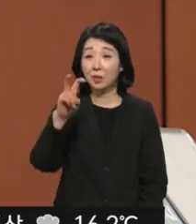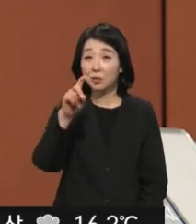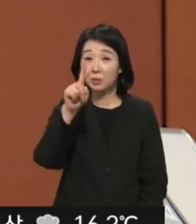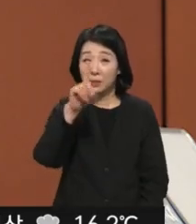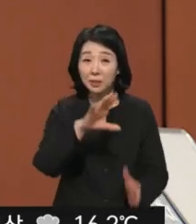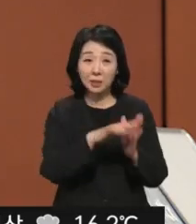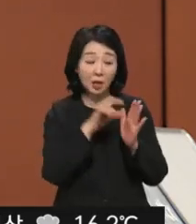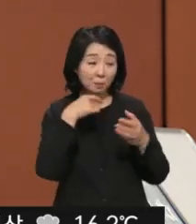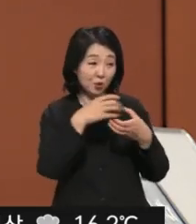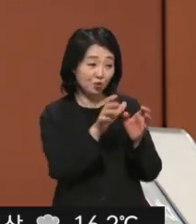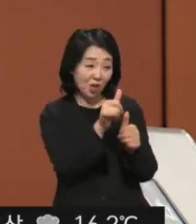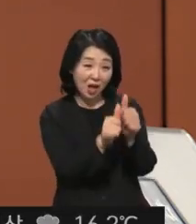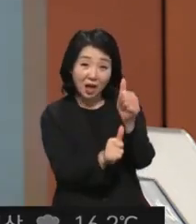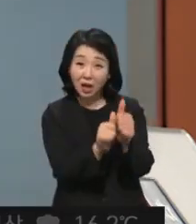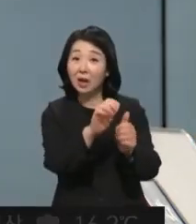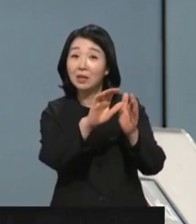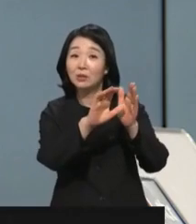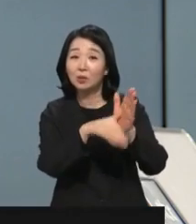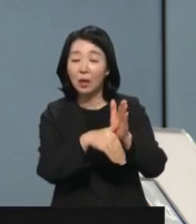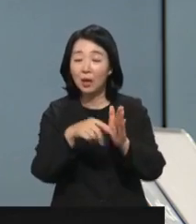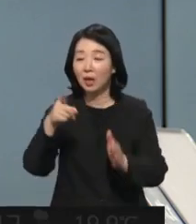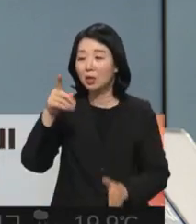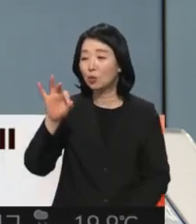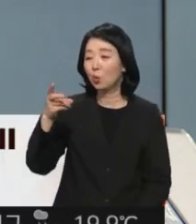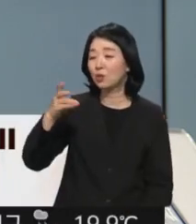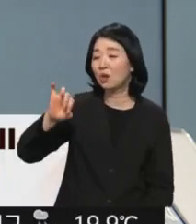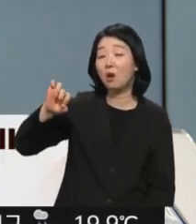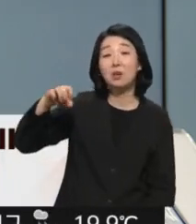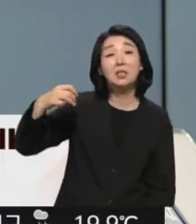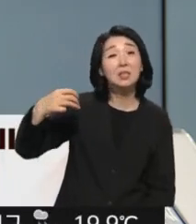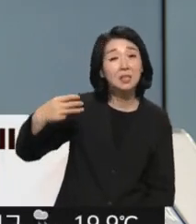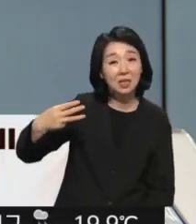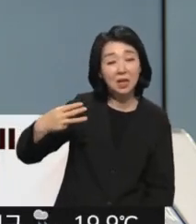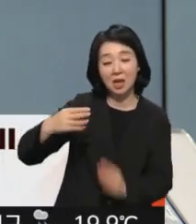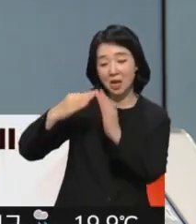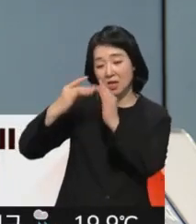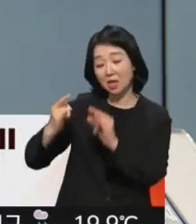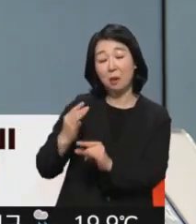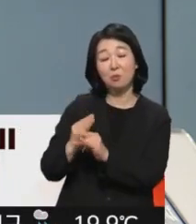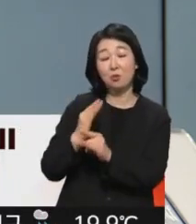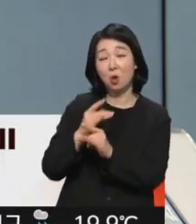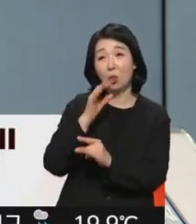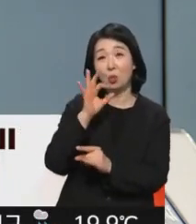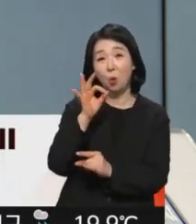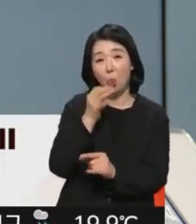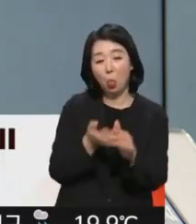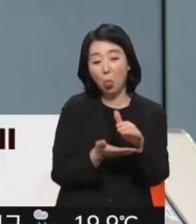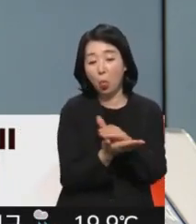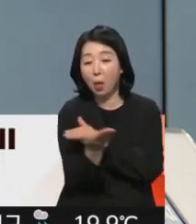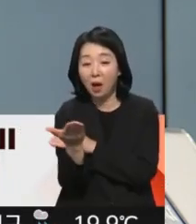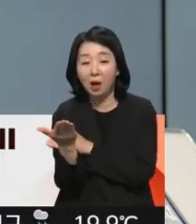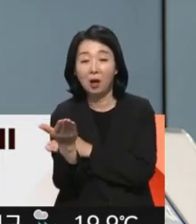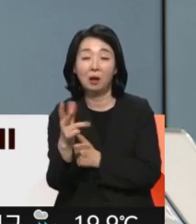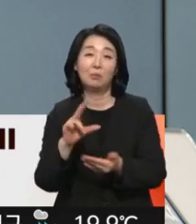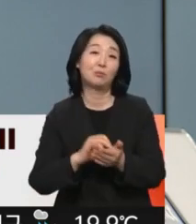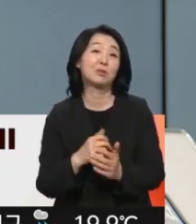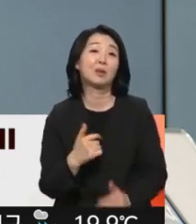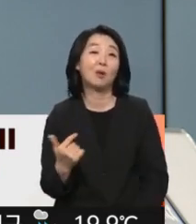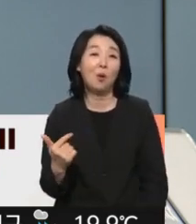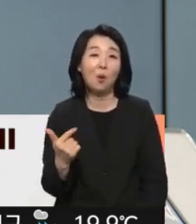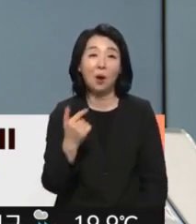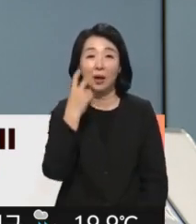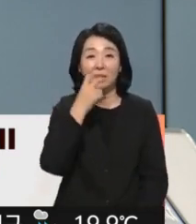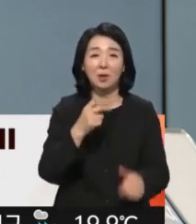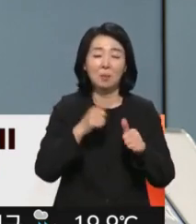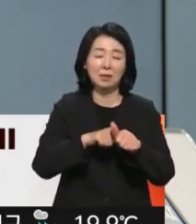2021년 민주당 전당대회 당시 송영길 후보 캠프를 중심으로 돈봉투가 오갔다는 의혹, 그 파장이 점점 커지고 있습니다. 검찰의